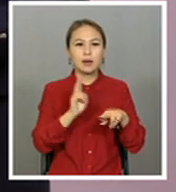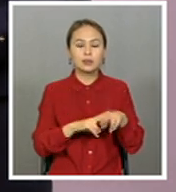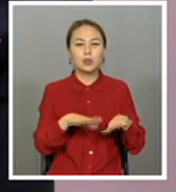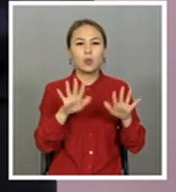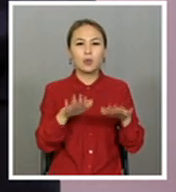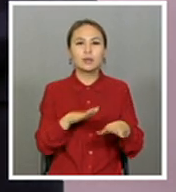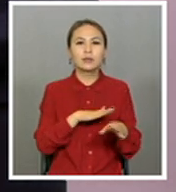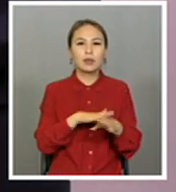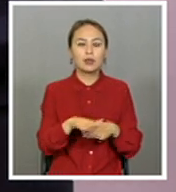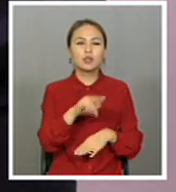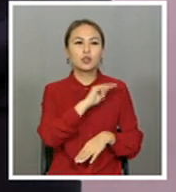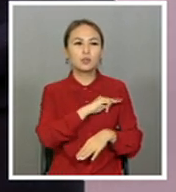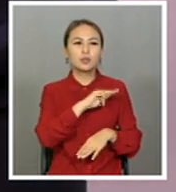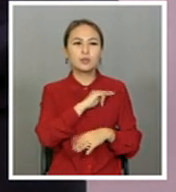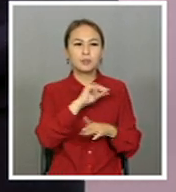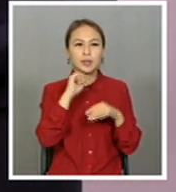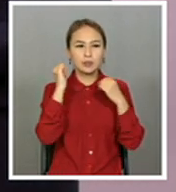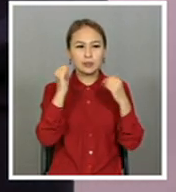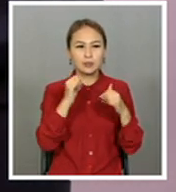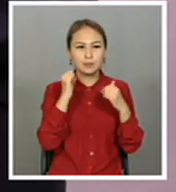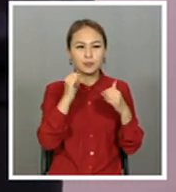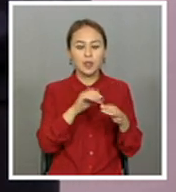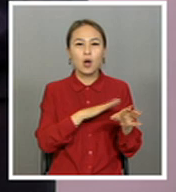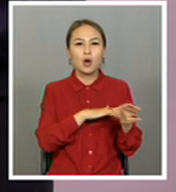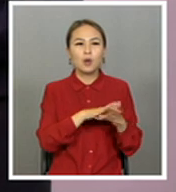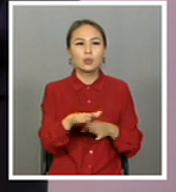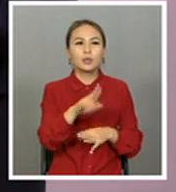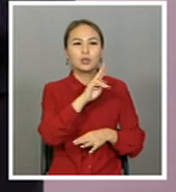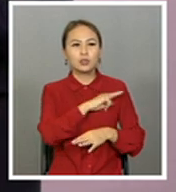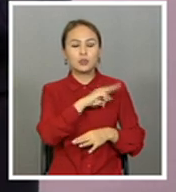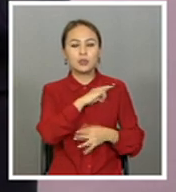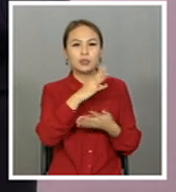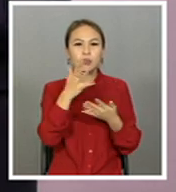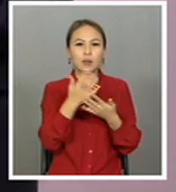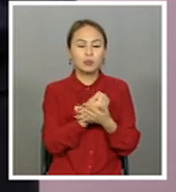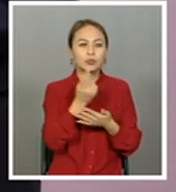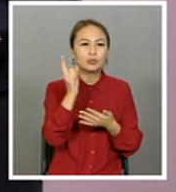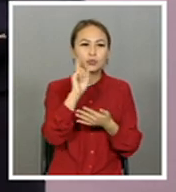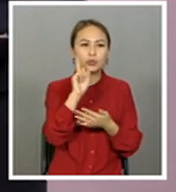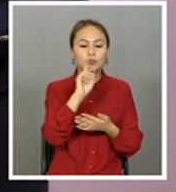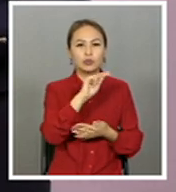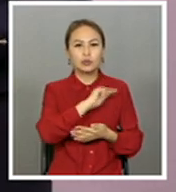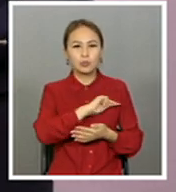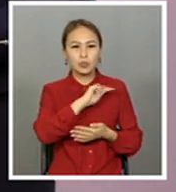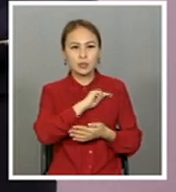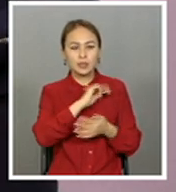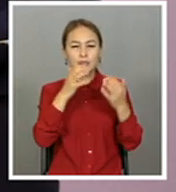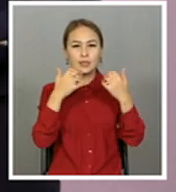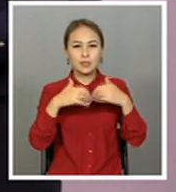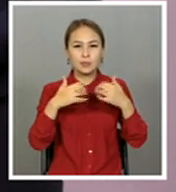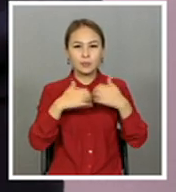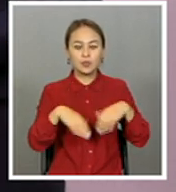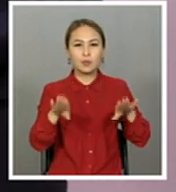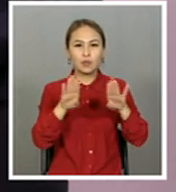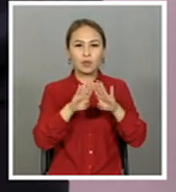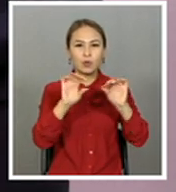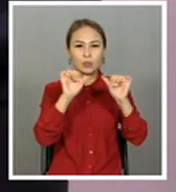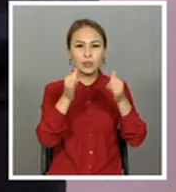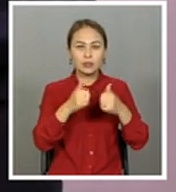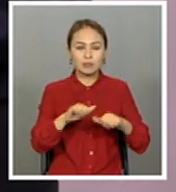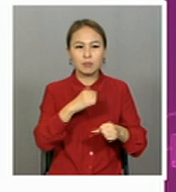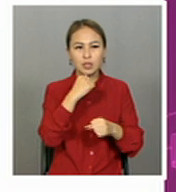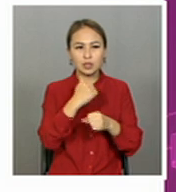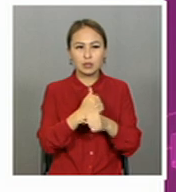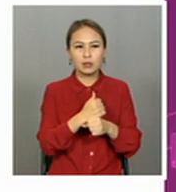орындалған жұмыс белгісіз. Орындалған жұмысты табу үшін жұмысты есептеу формуласын басшылыққа